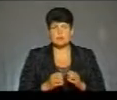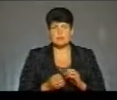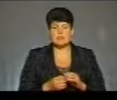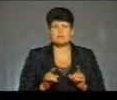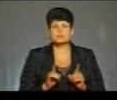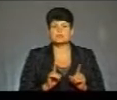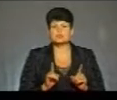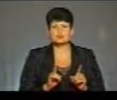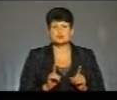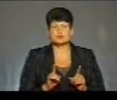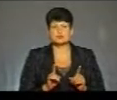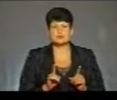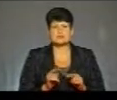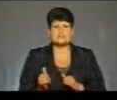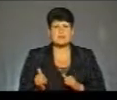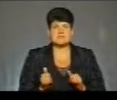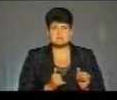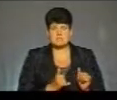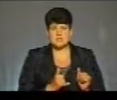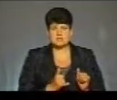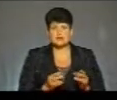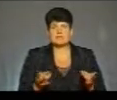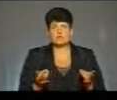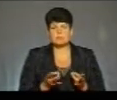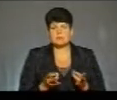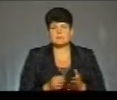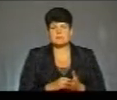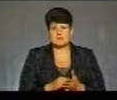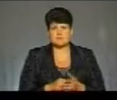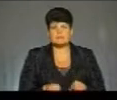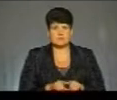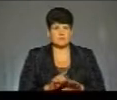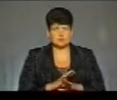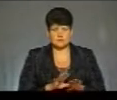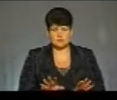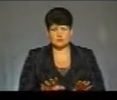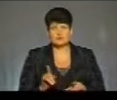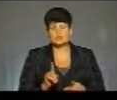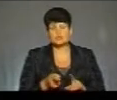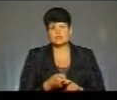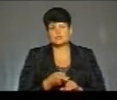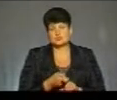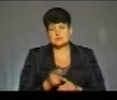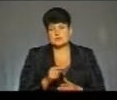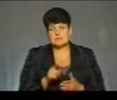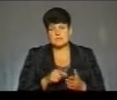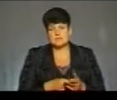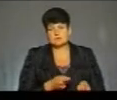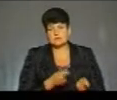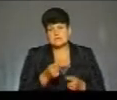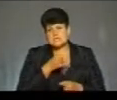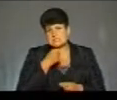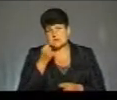щодо забезпечення саме необхідним матеріалом, я думаю, також не буде. Що стосується питання довозу